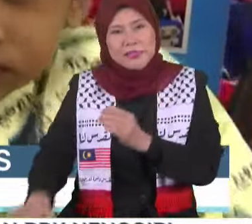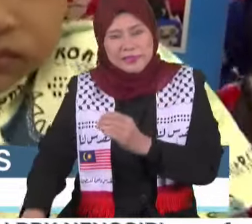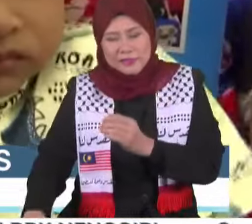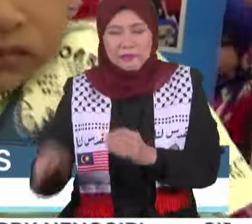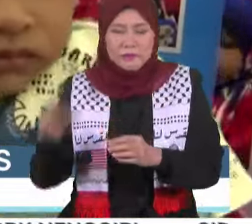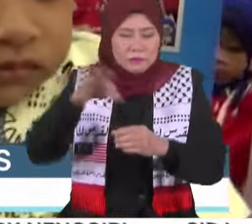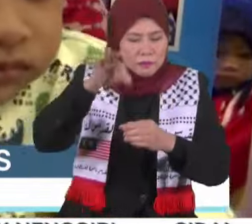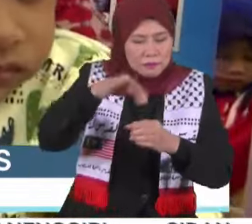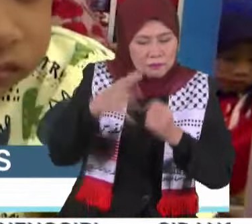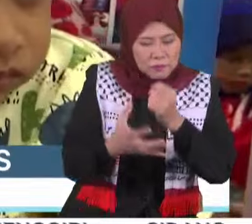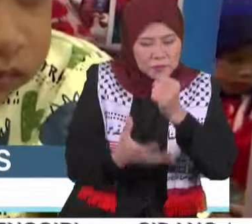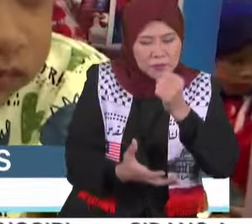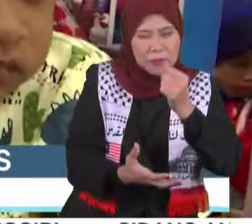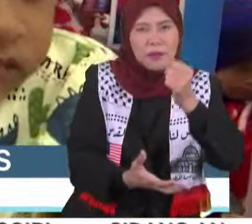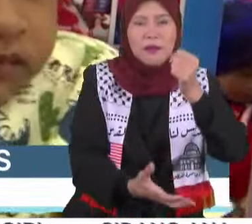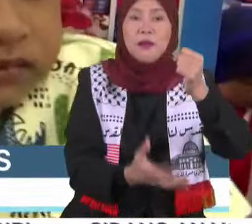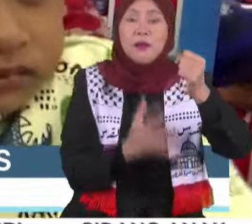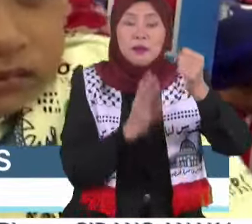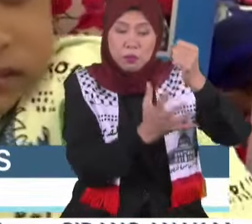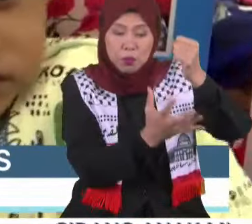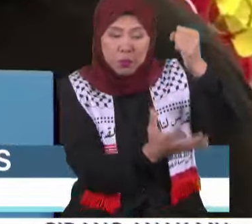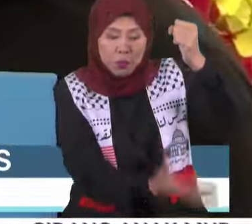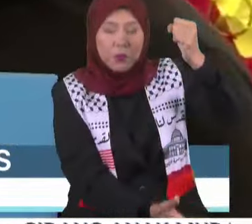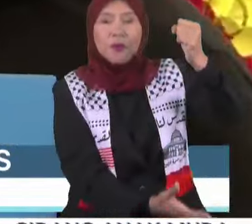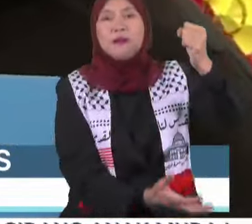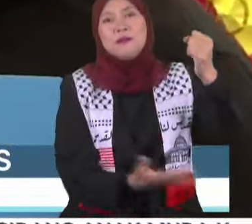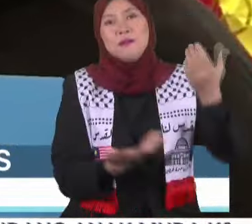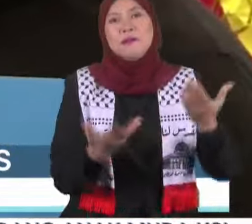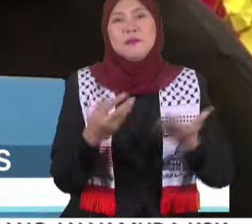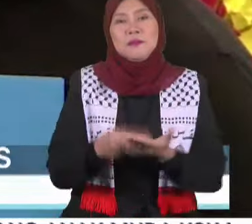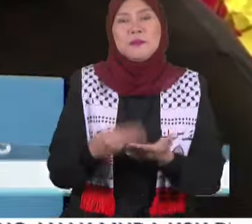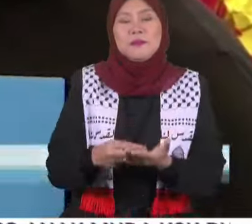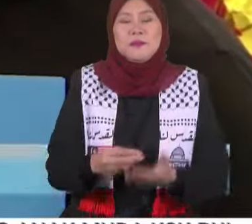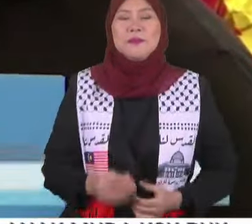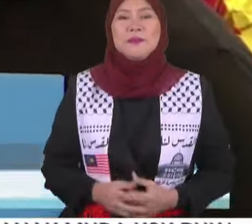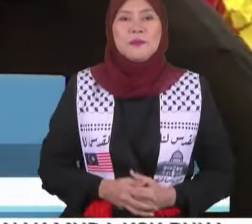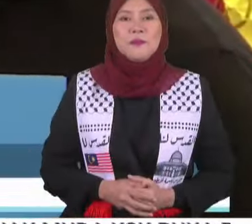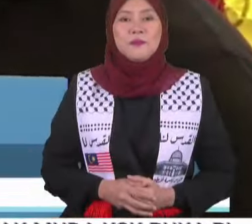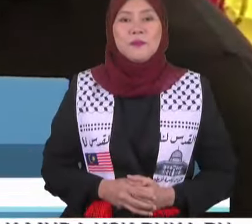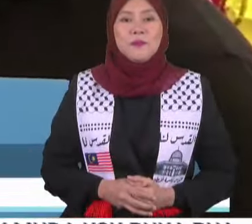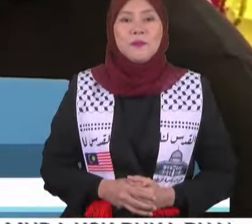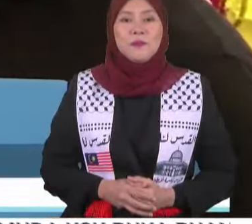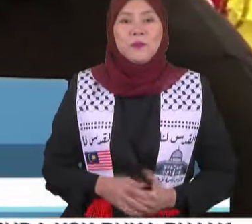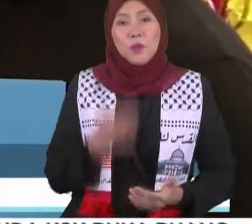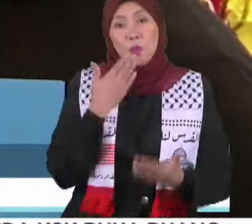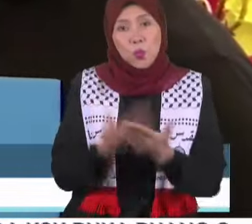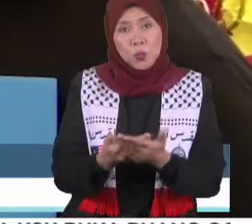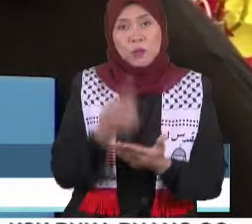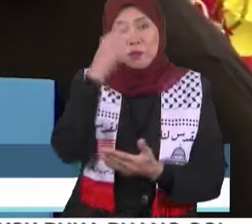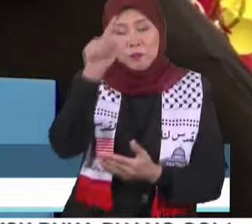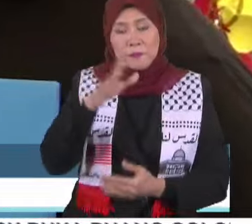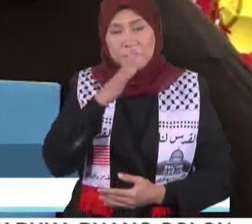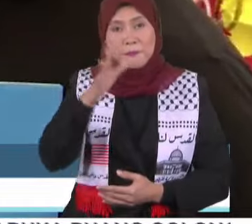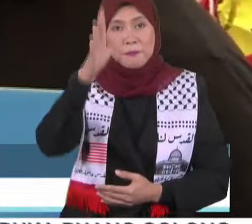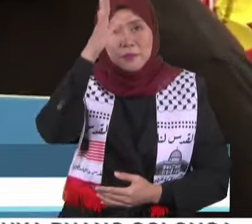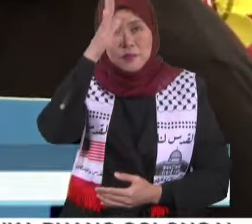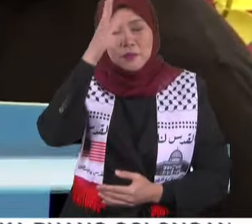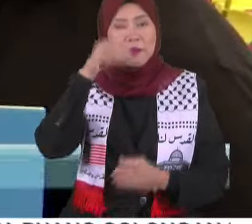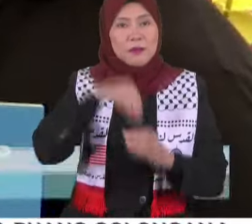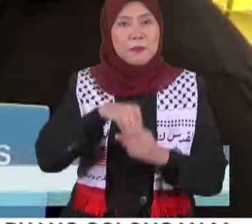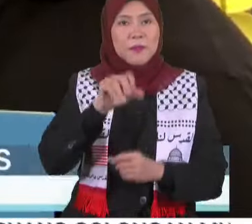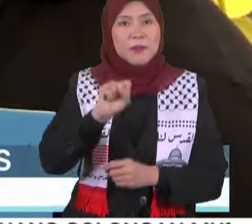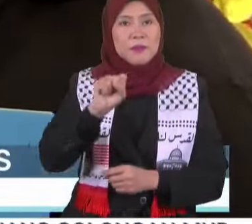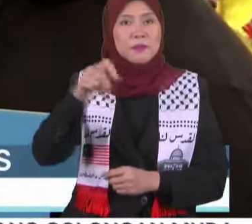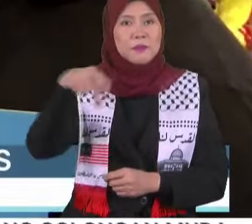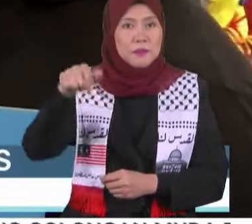lah, macam sikit-sikit menjadi bukit kan, macam tu. Program ni bagus untuk semua ibu bapa lah, sebab dia dalam